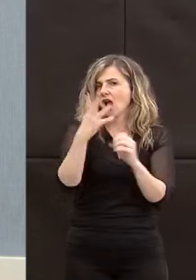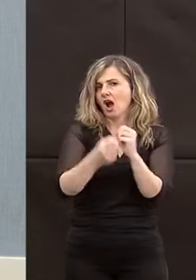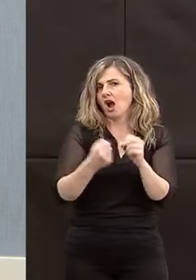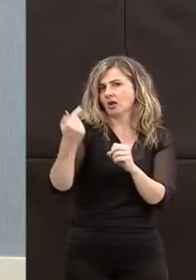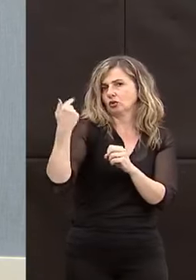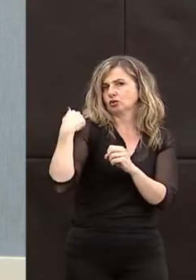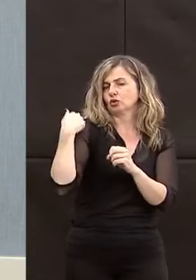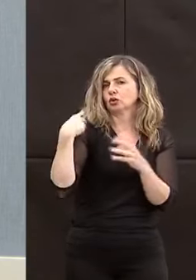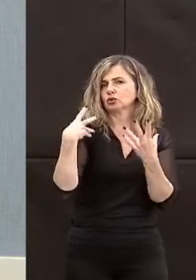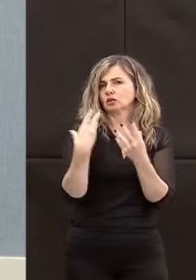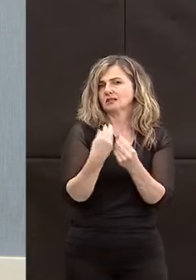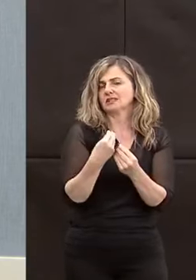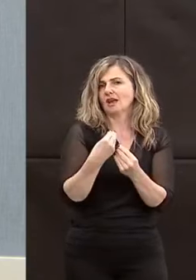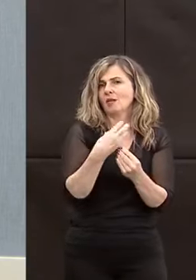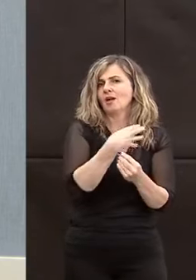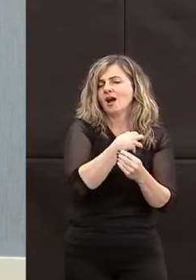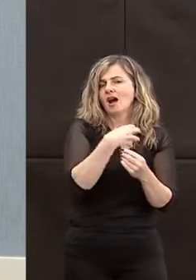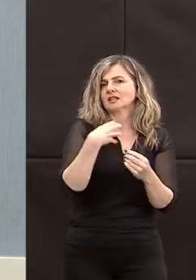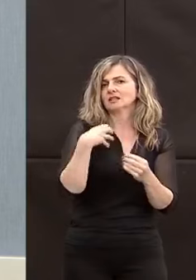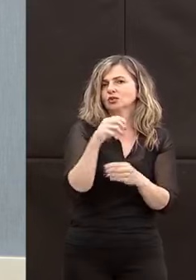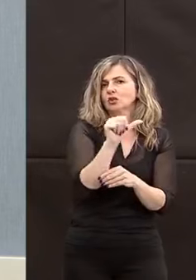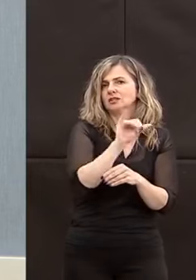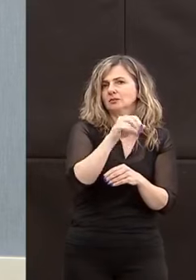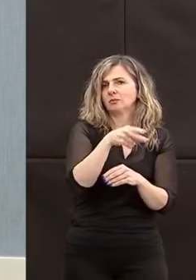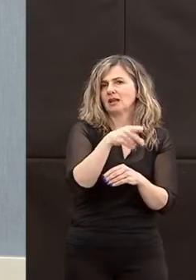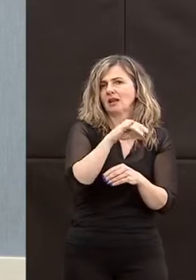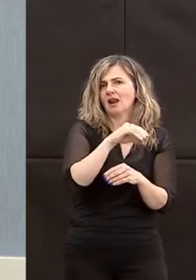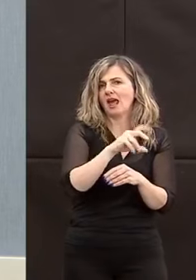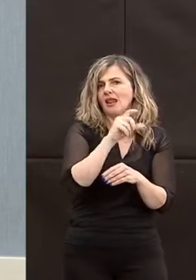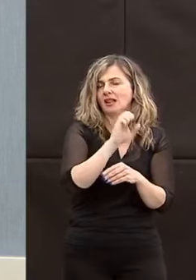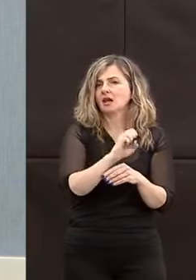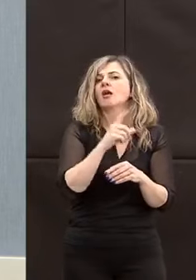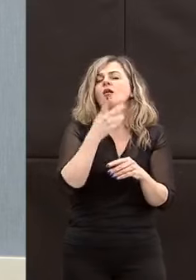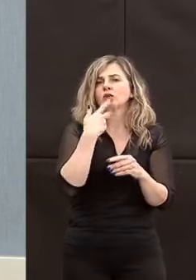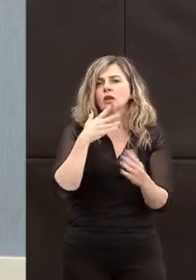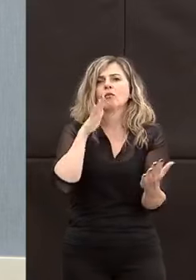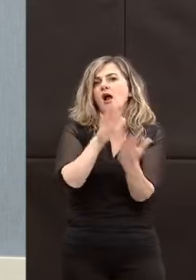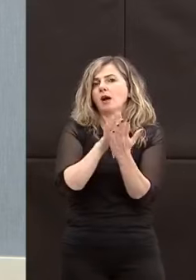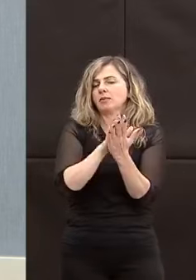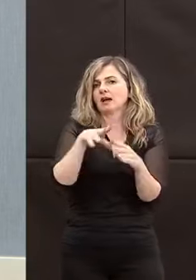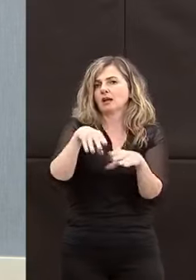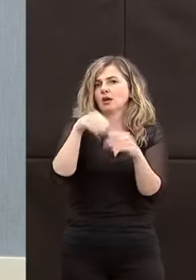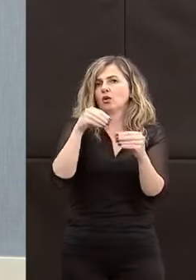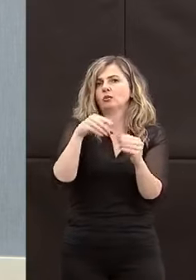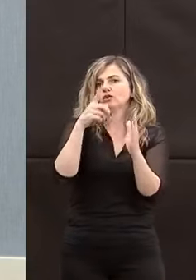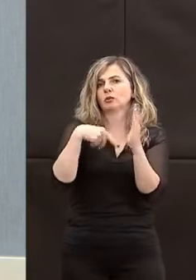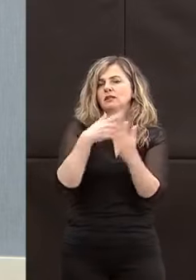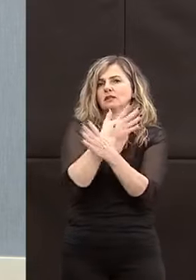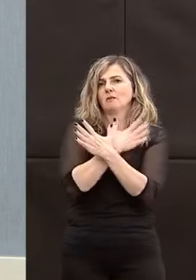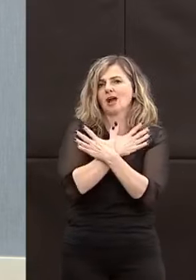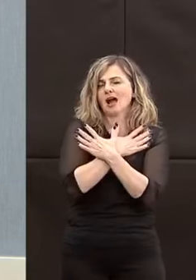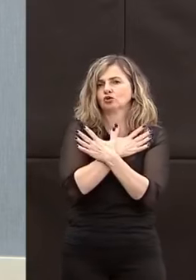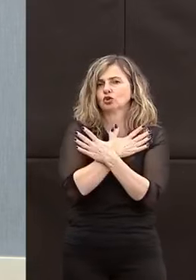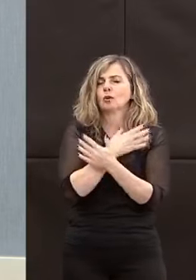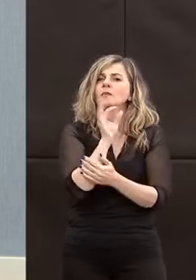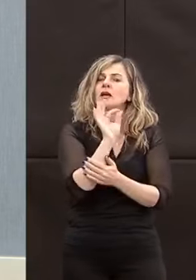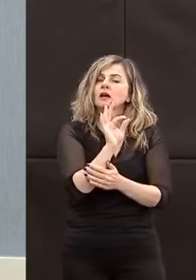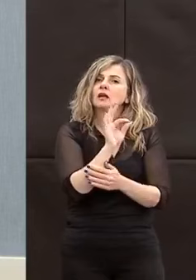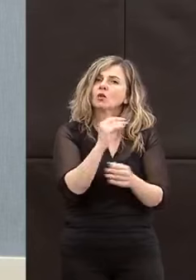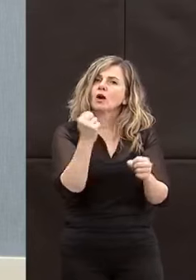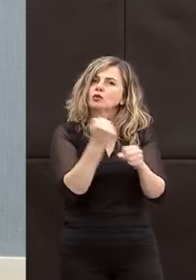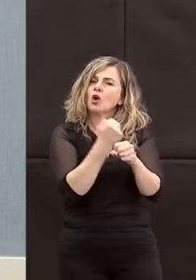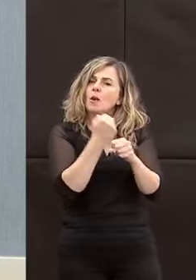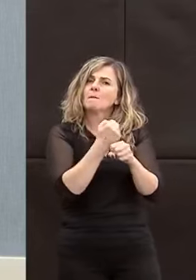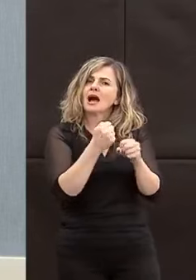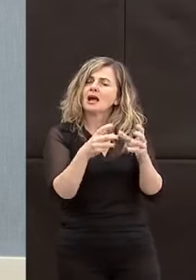anno assieme all'assessore spinelli e che intendiamo quindi applicare dal mese di maggio per quanto riguarda la manodopera ci tengo a precisare